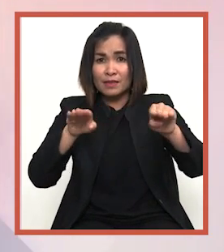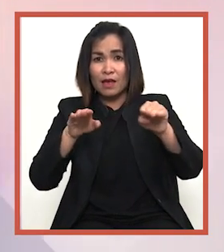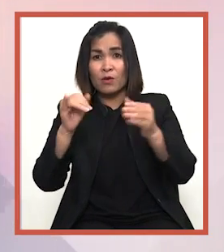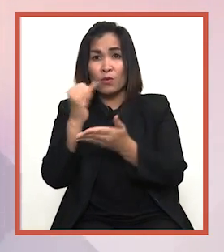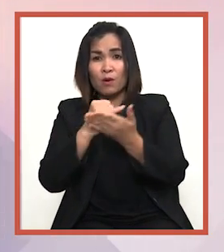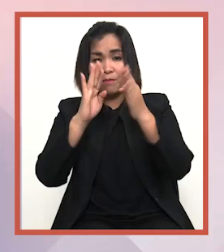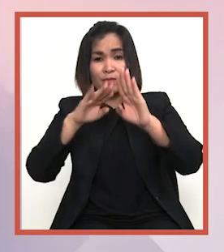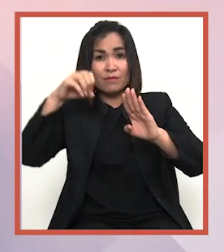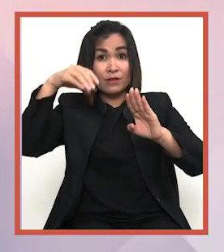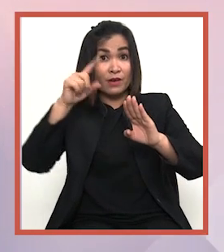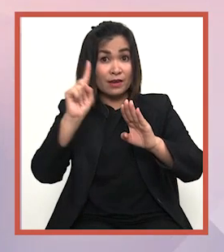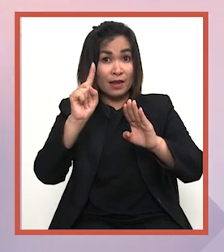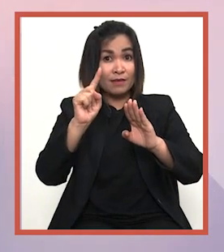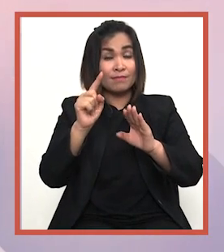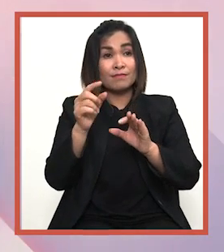างไฟฟ้า